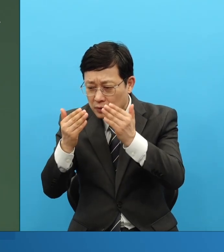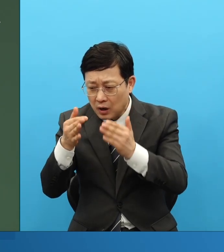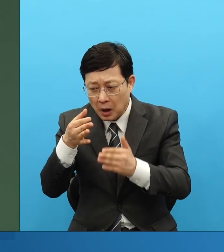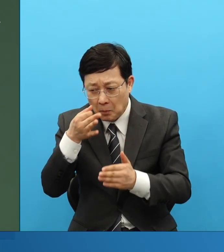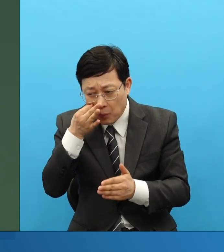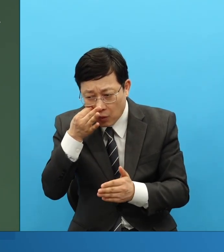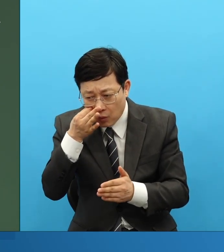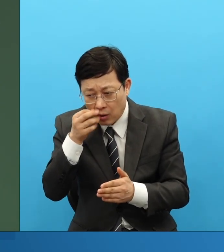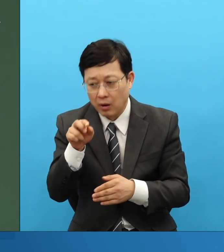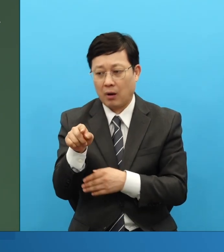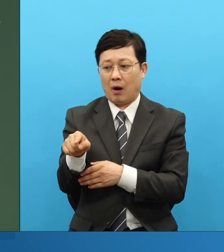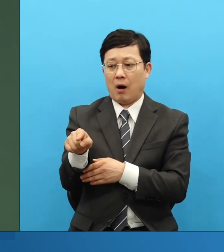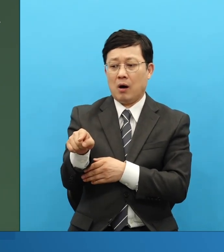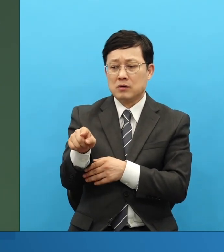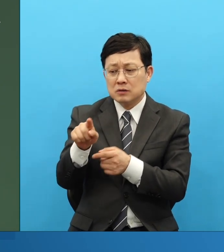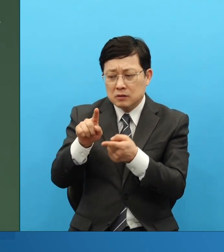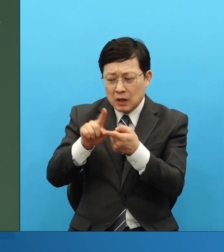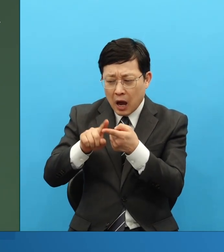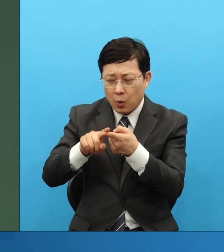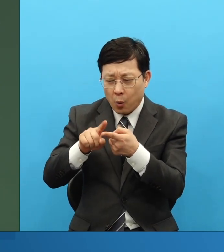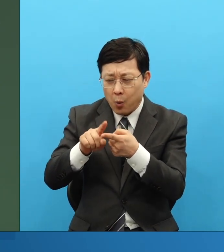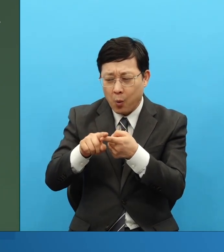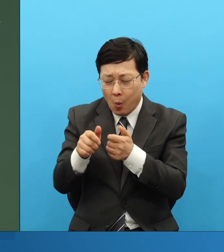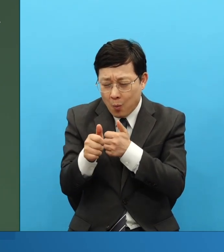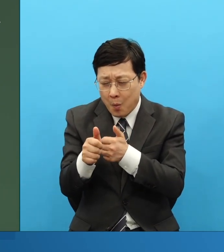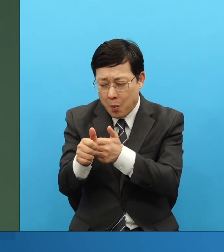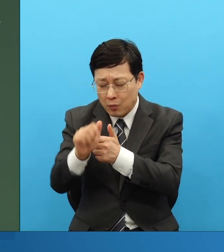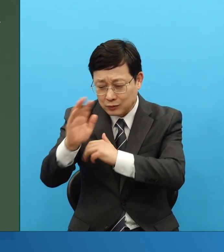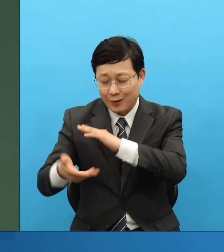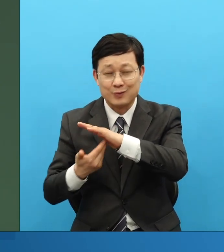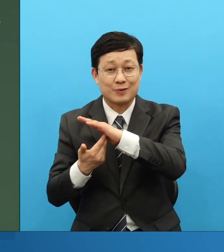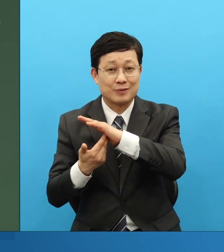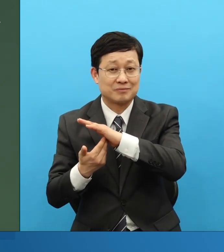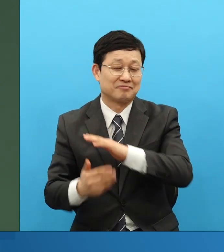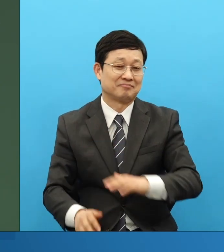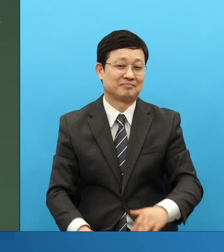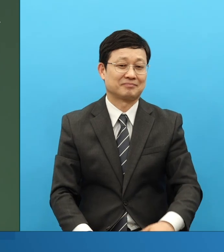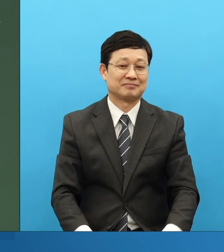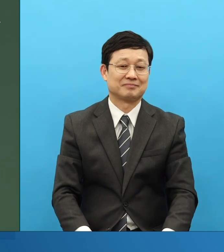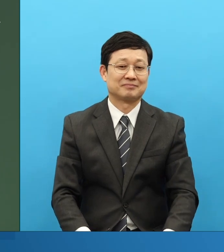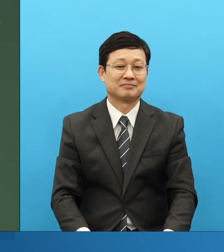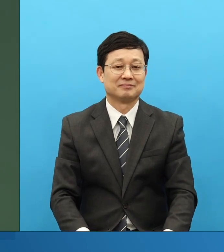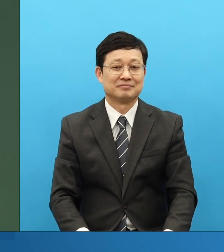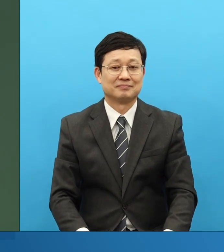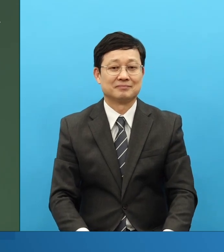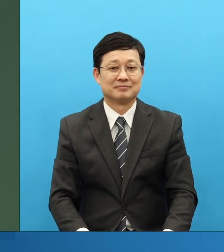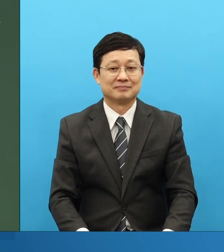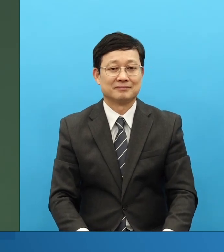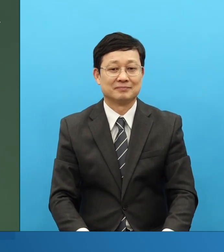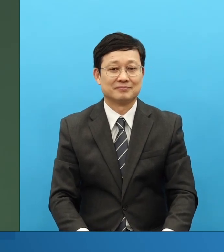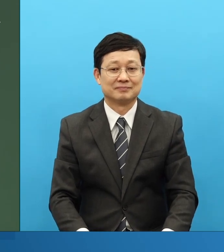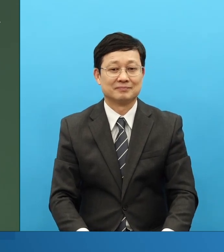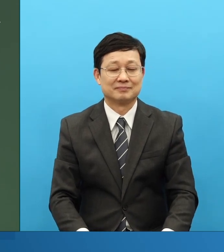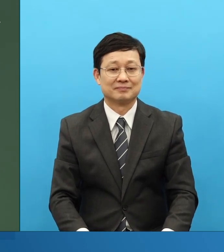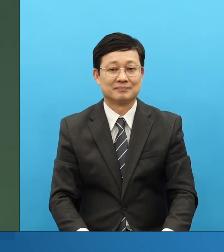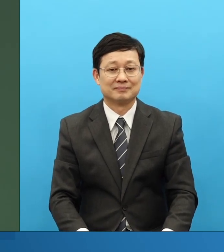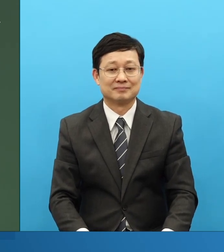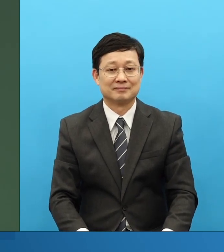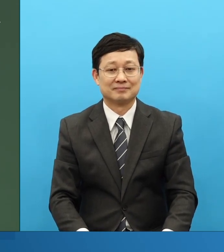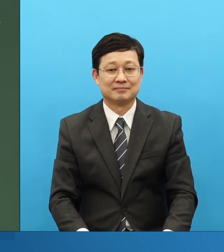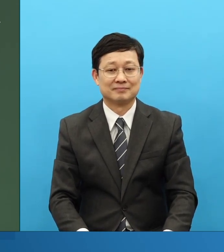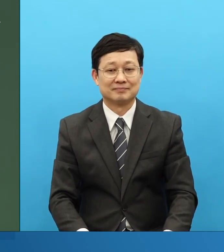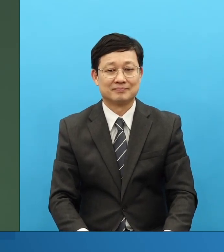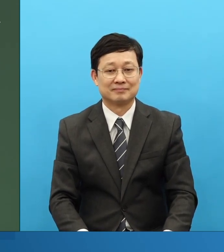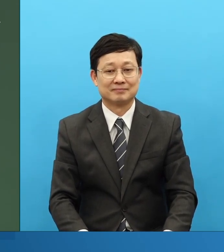37. 그대로 성취되기 시작해요. And it is fulfilled exactly that way. 자, 이거 보세요. Take a look at this. 어릴 때